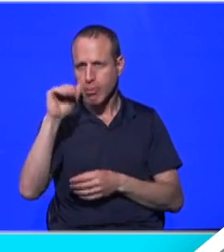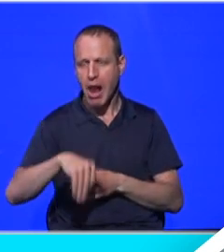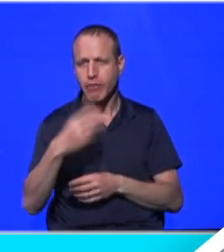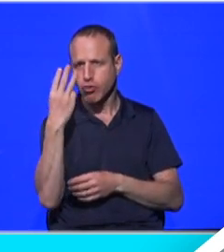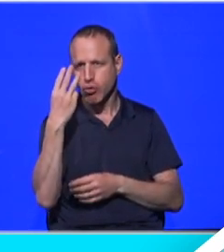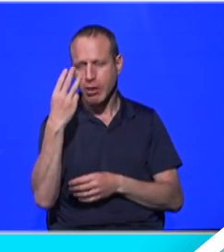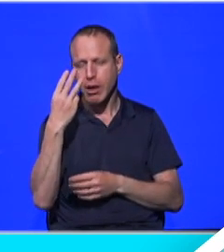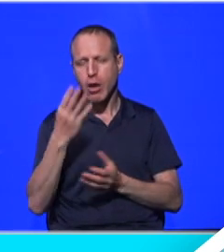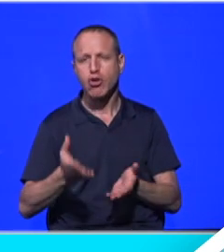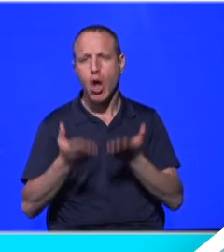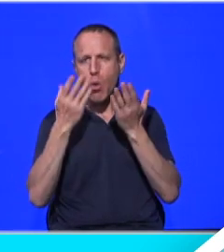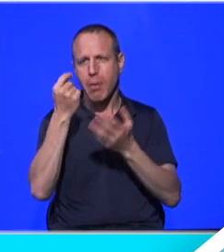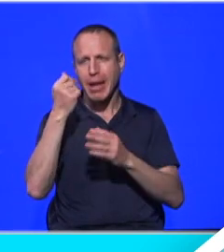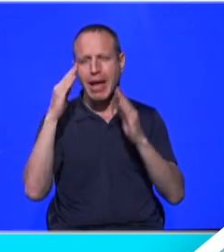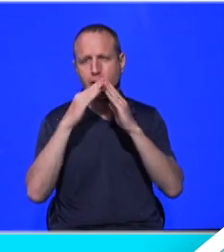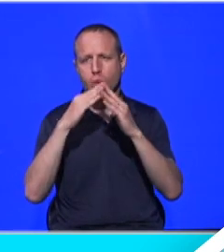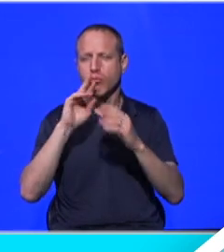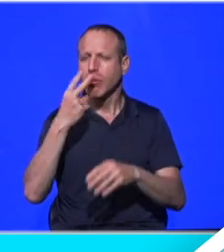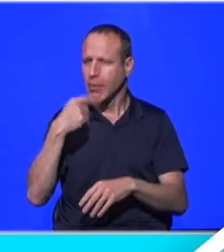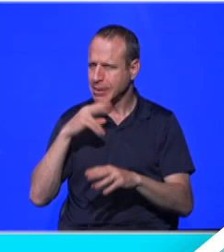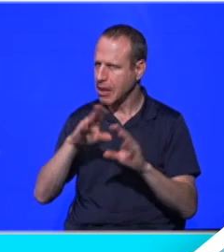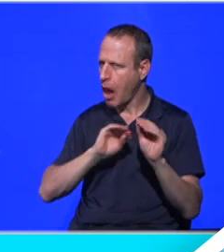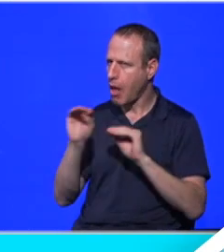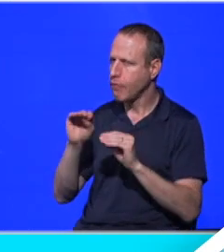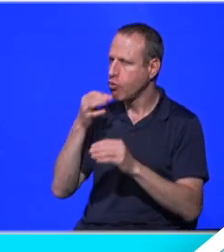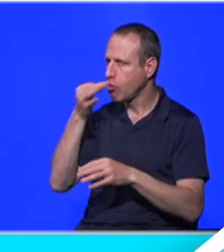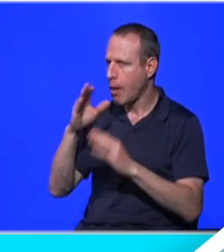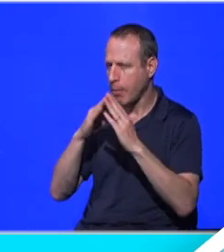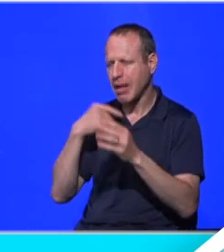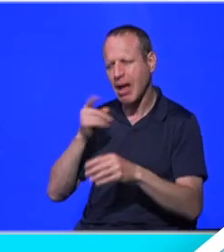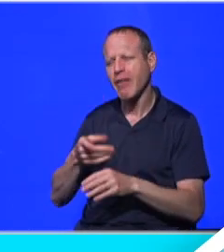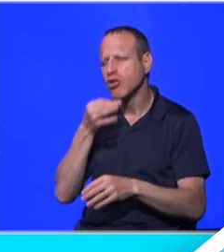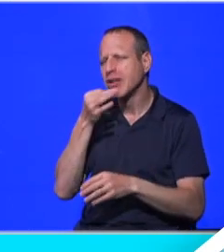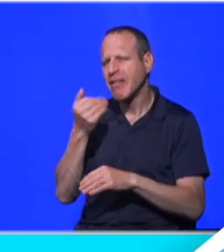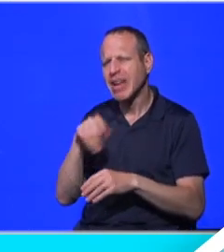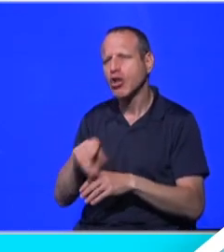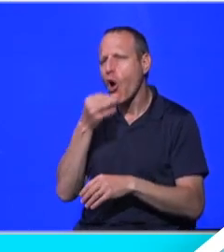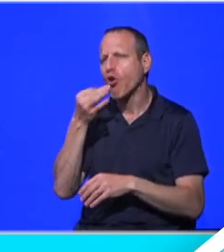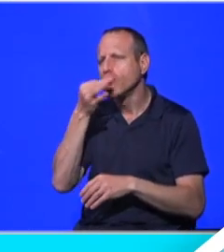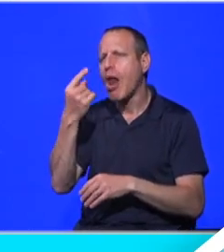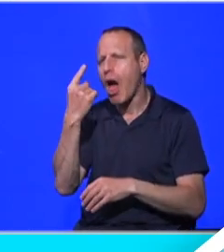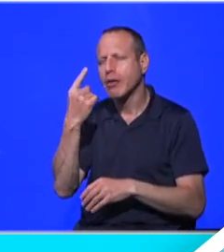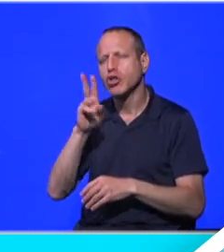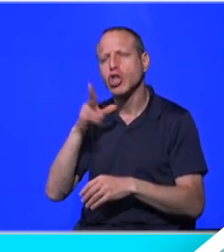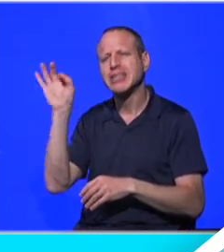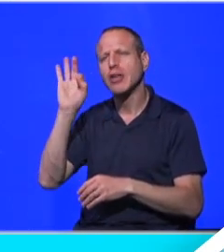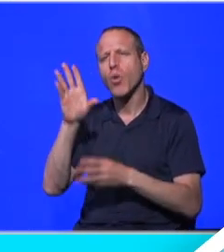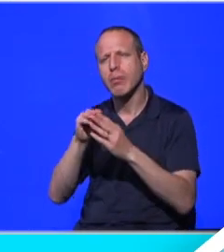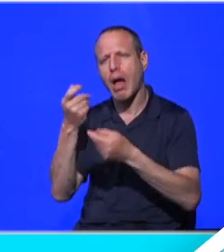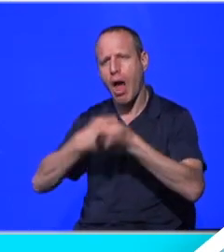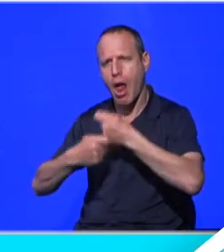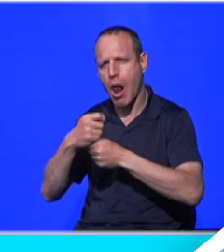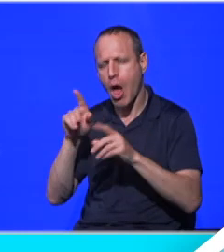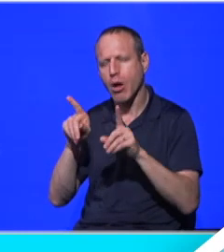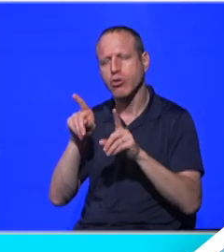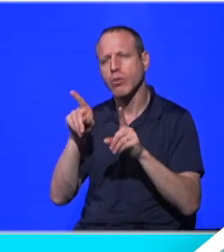שעלו אני... מחירי הדיור בשנתיים. אני צריכה לעבור לשאלה מהבית, אבל אני חייבת לפני כן עוד שאלה אחת. יש לנו בבקשה. סיכוי עם הכלכלה, כפי שהיא